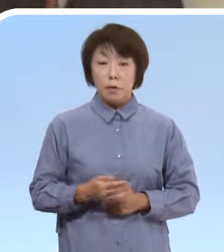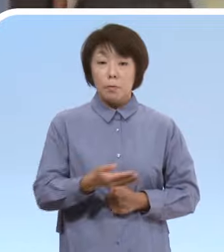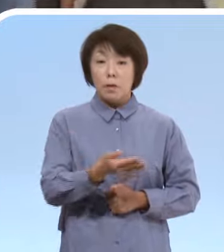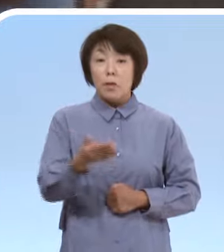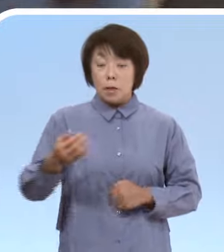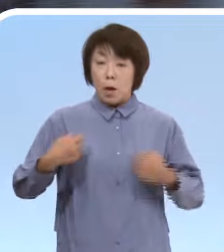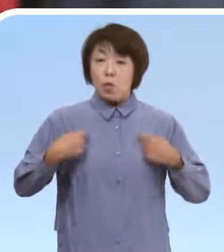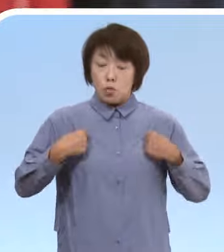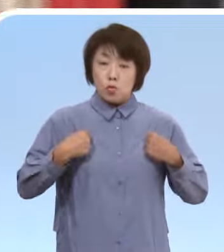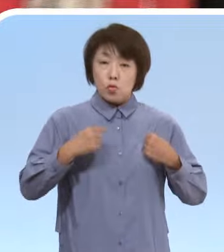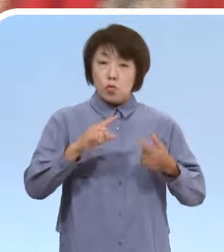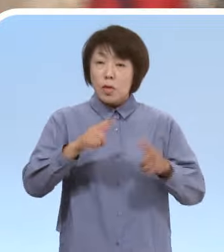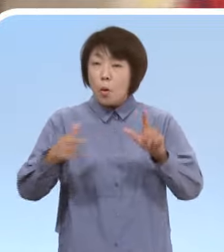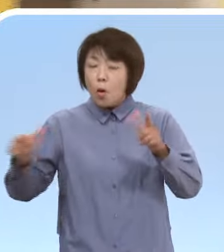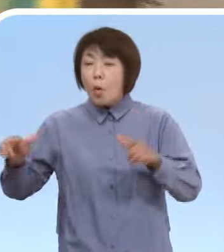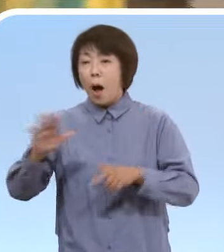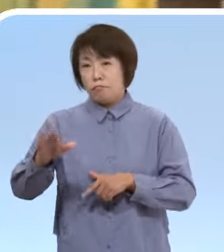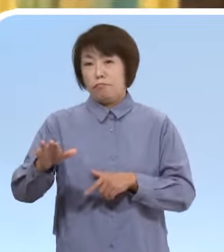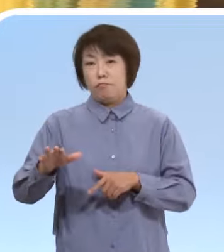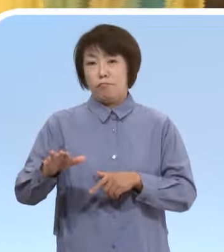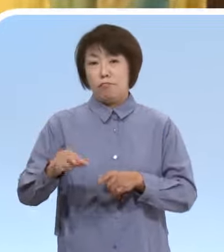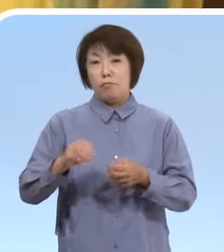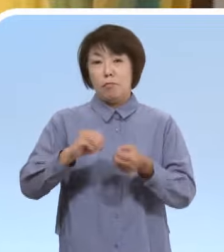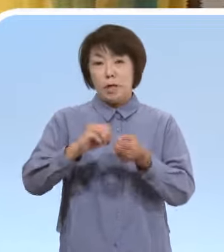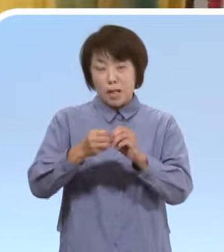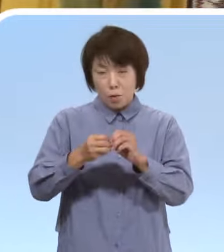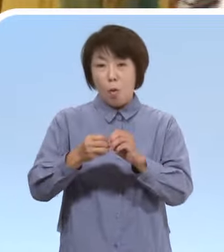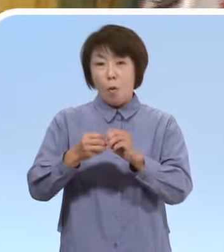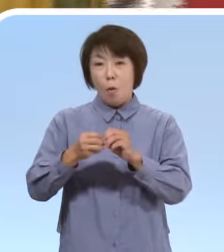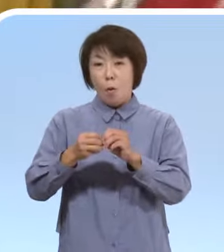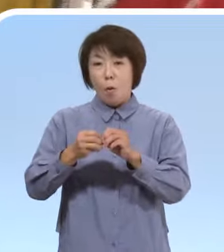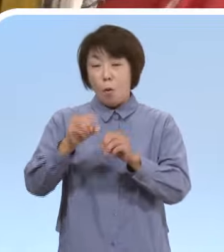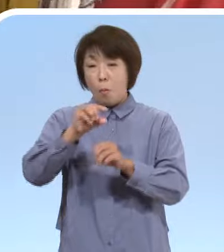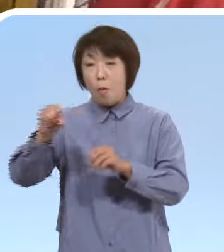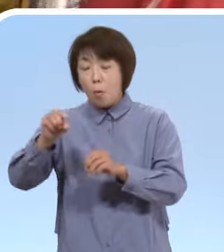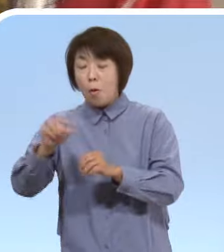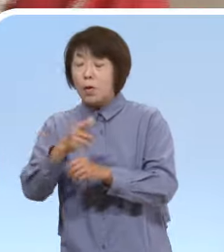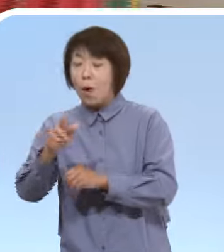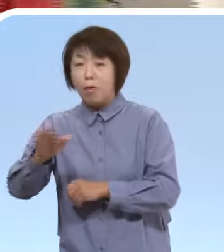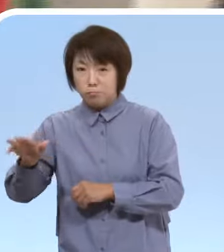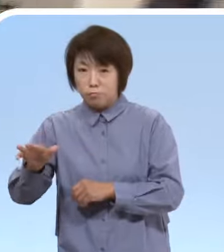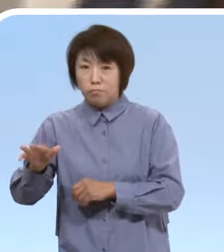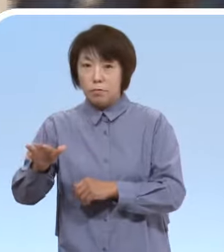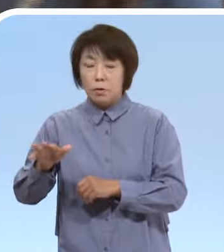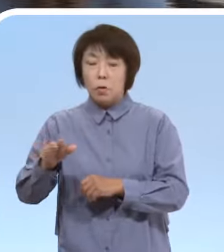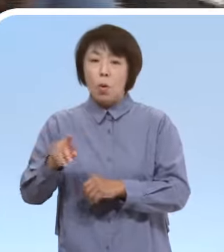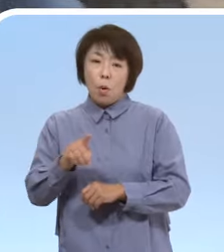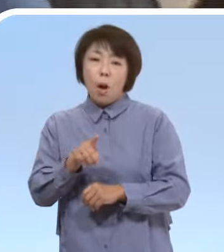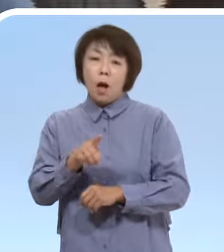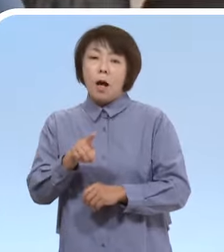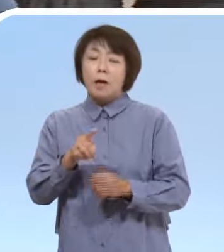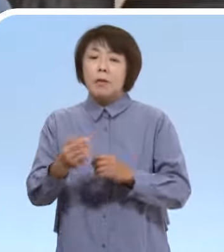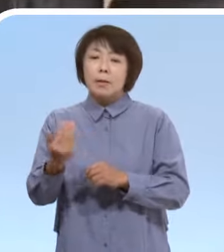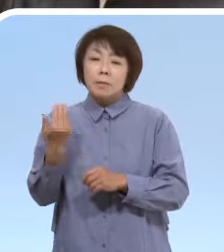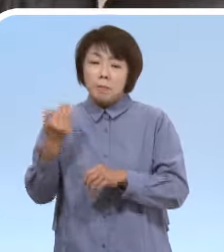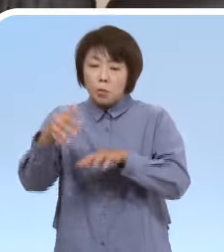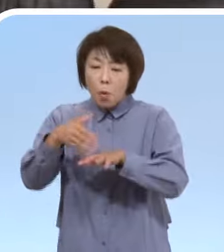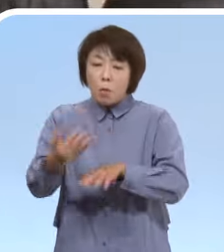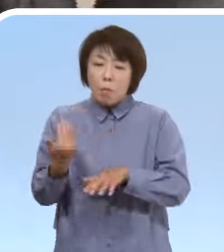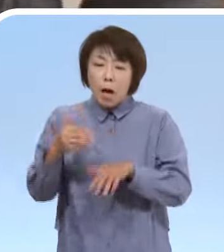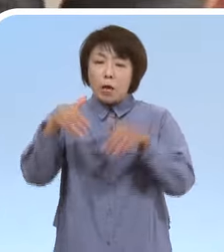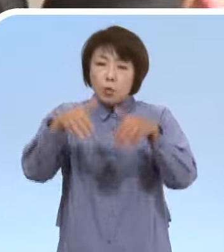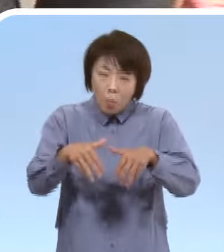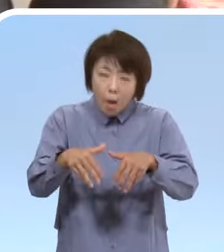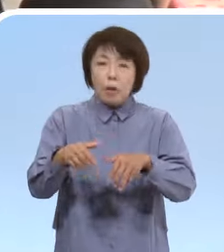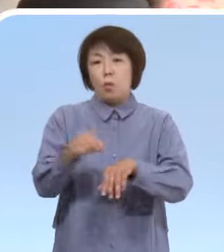て違う作品が並んでるんですけども、色がね、 色カラフルですね。 これが播州織の先染めと言ってた特徴にな